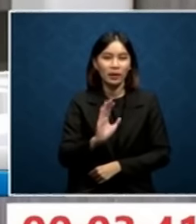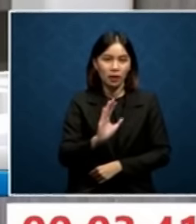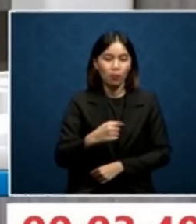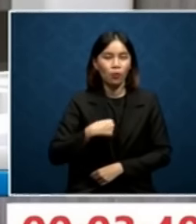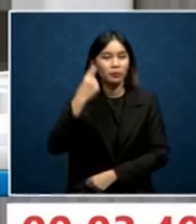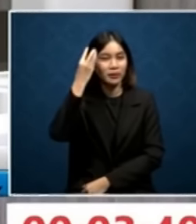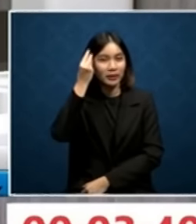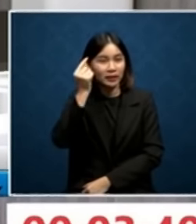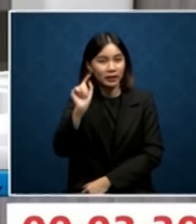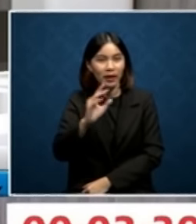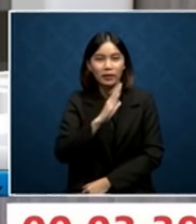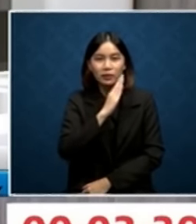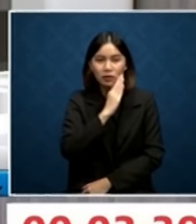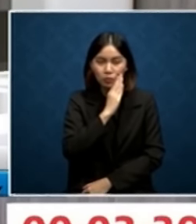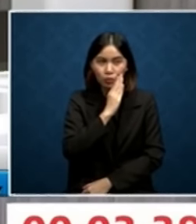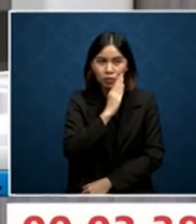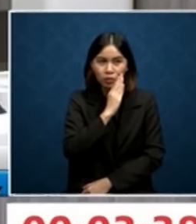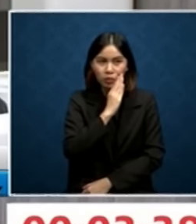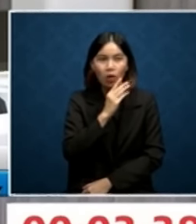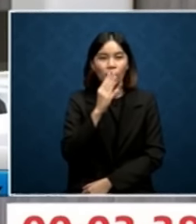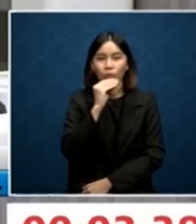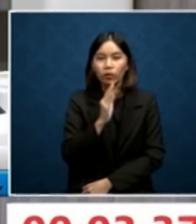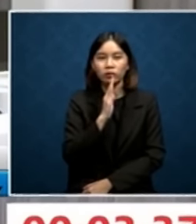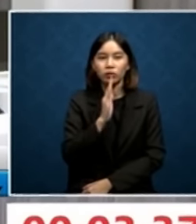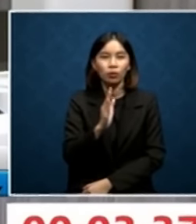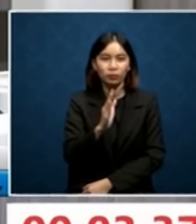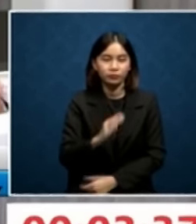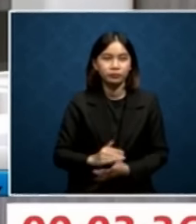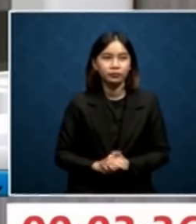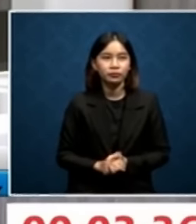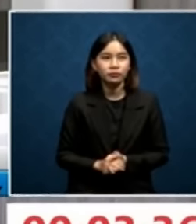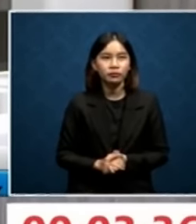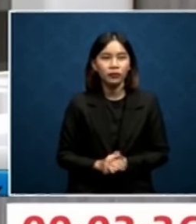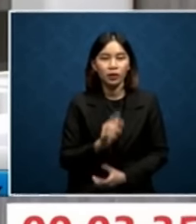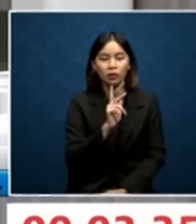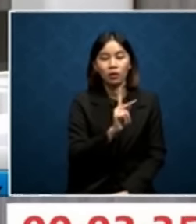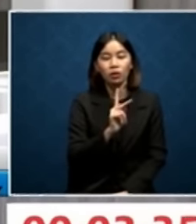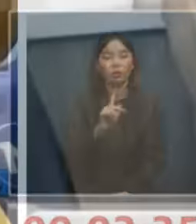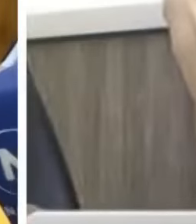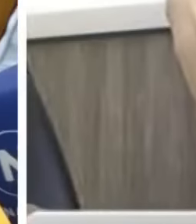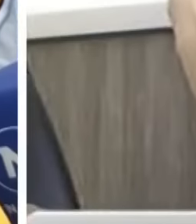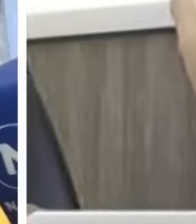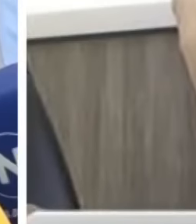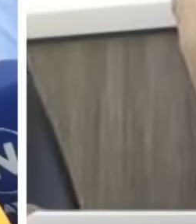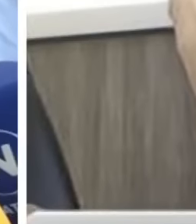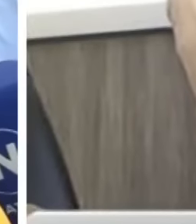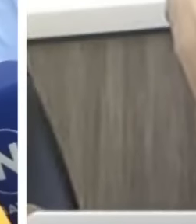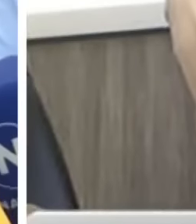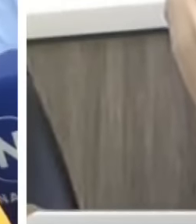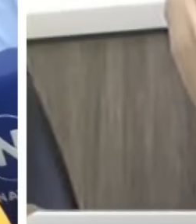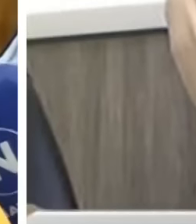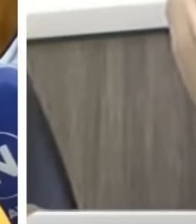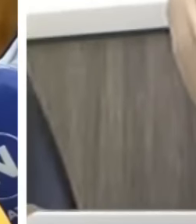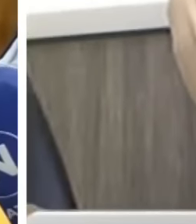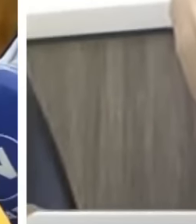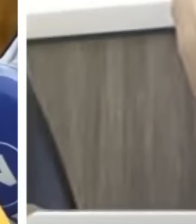รัฐประหารยึดอำนาจอีกดิฉันคิดว่าประชาชนคงรับไม่ได้ค่ะนี่อืพี่ไก่ตูน